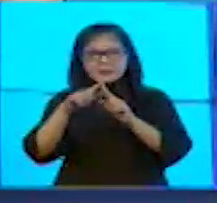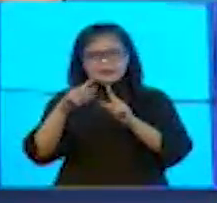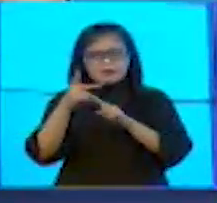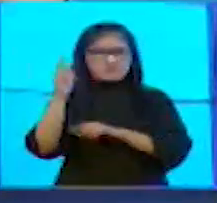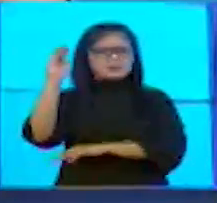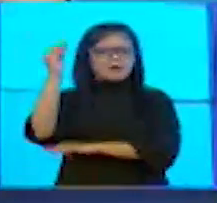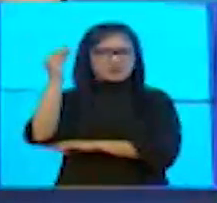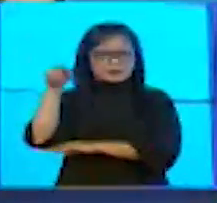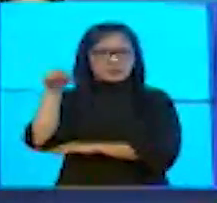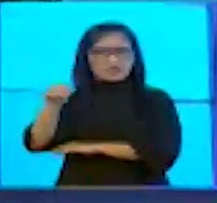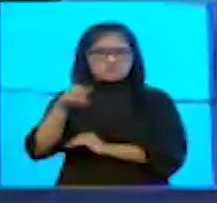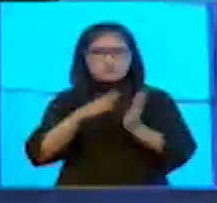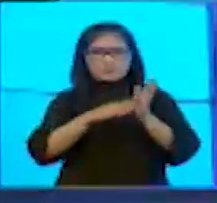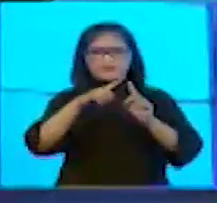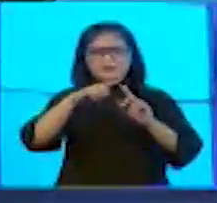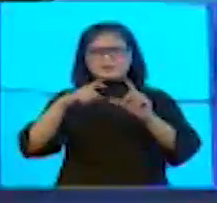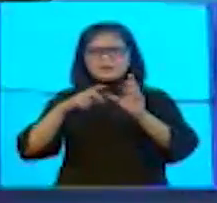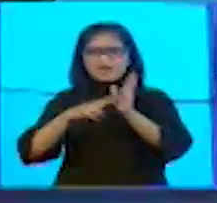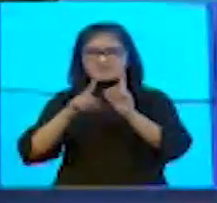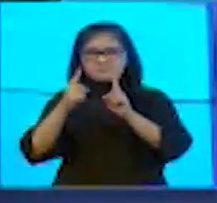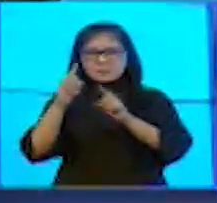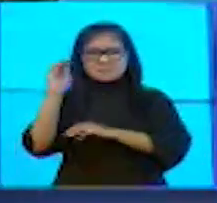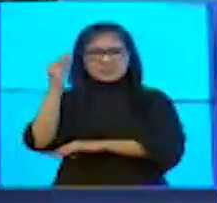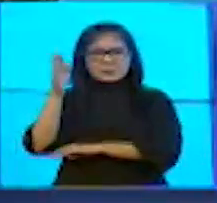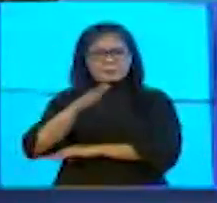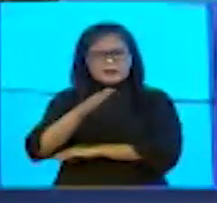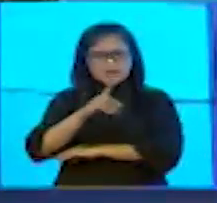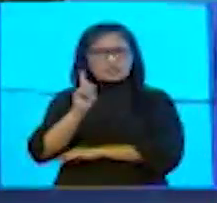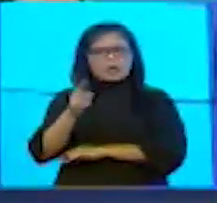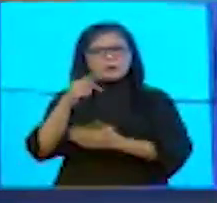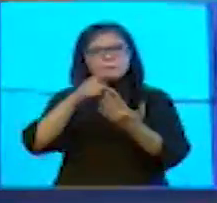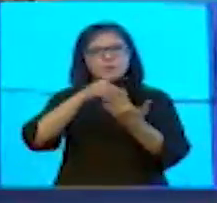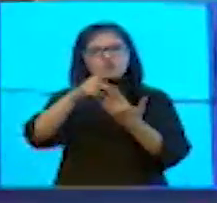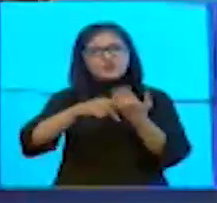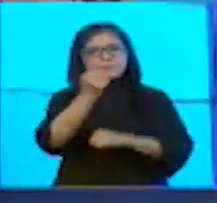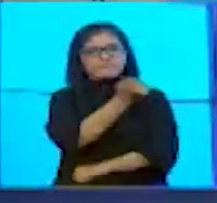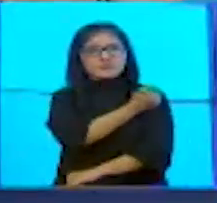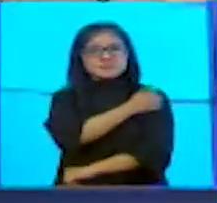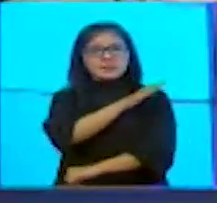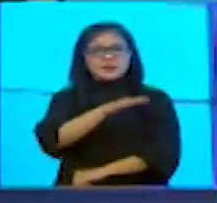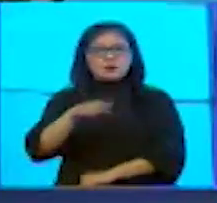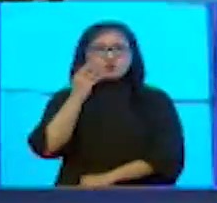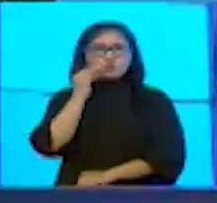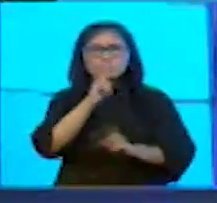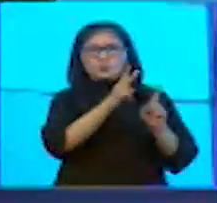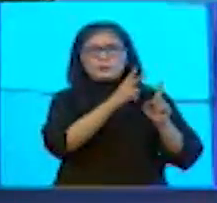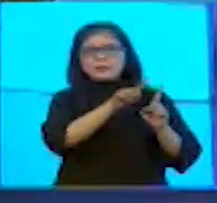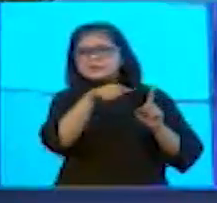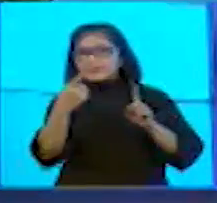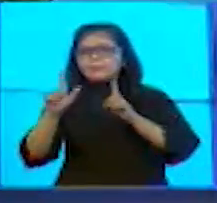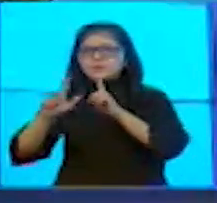vaksinasi Merdeka MTSN 11 Jakarta Barat pelaksanaan vaksinasi anak usia 12 hingga 17 tahun ini mendapatkan apresiasi